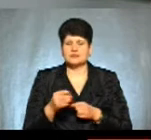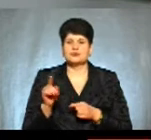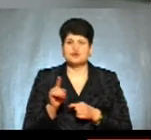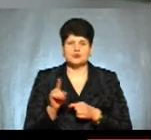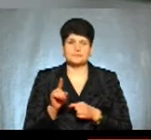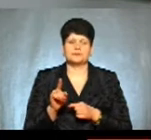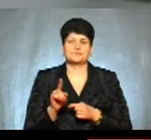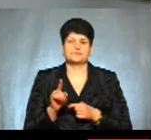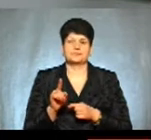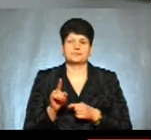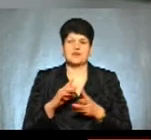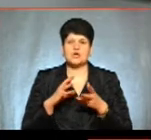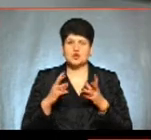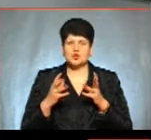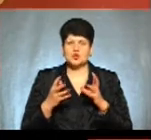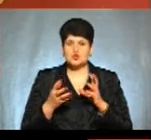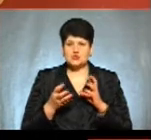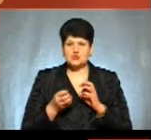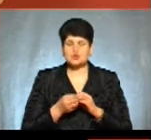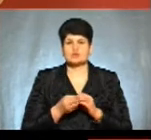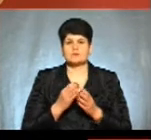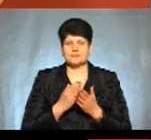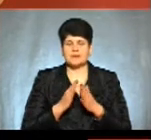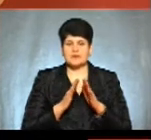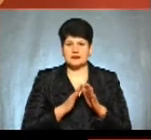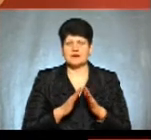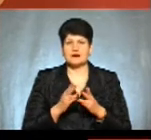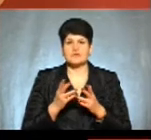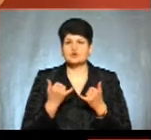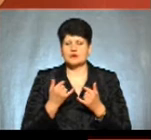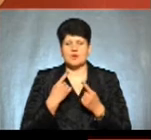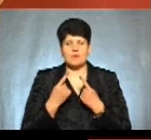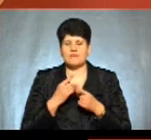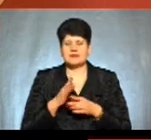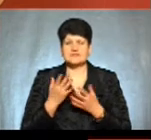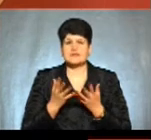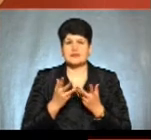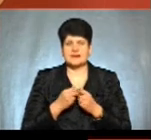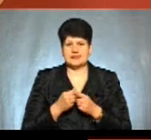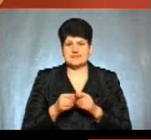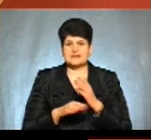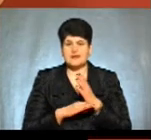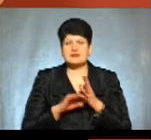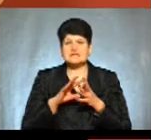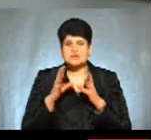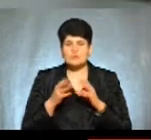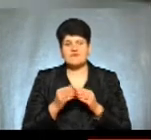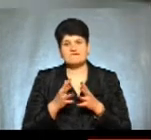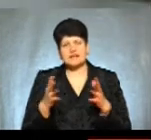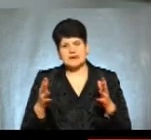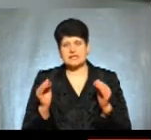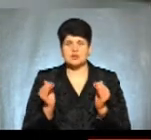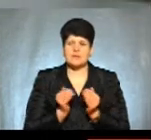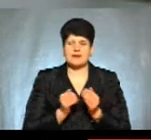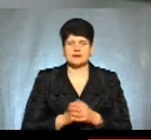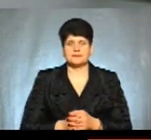все-таки сума сумою, власне, сьогодні йде мова і не за кількість дерев, і не за суму, йде сьогодні за об'єм, який він є. Чи він великий, чи він